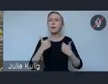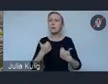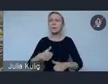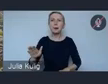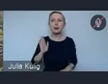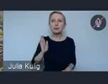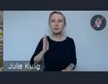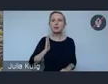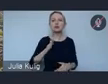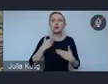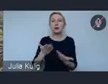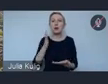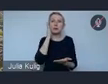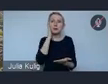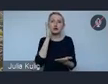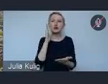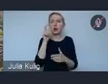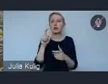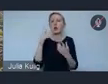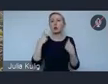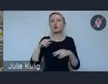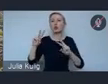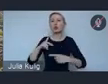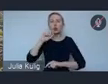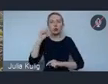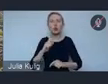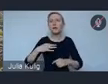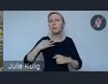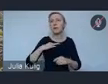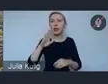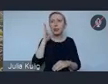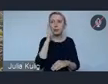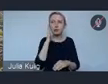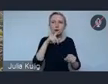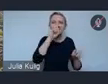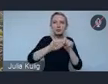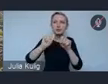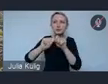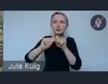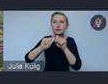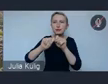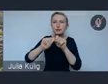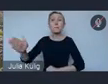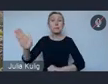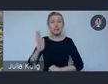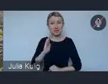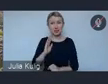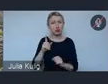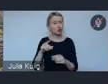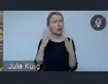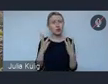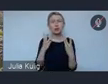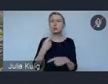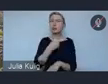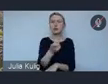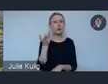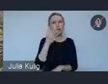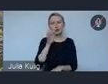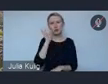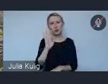kwaterować osoby z Ukrainy w prywatnych mieszkaniach i tutaj duży nacisk na bezpiecznie ponieważ doskonale państwo wiecie